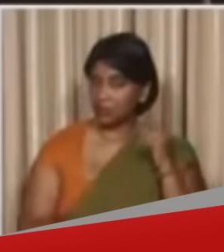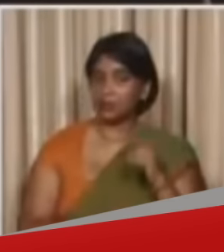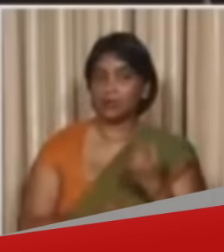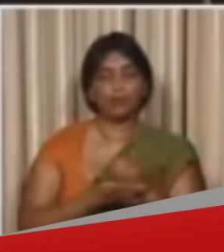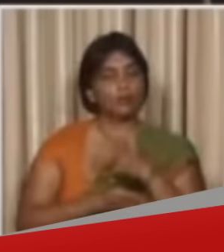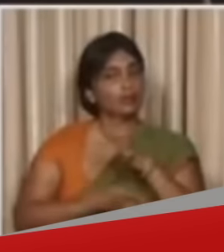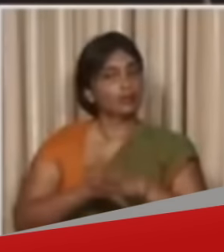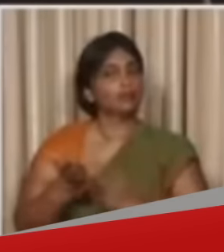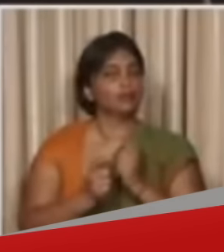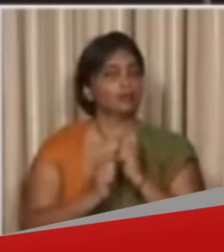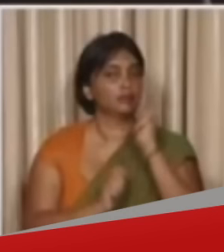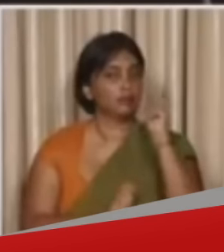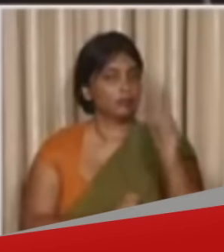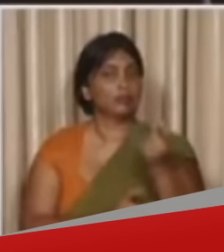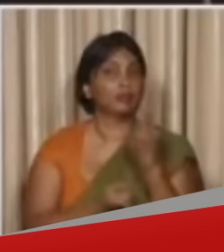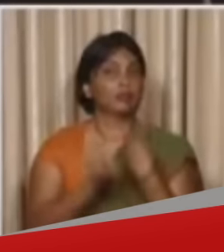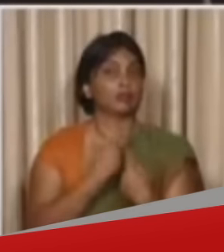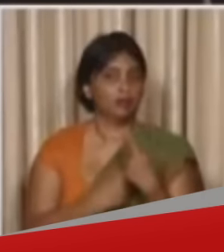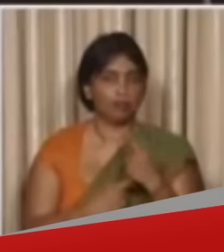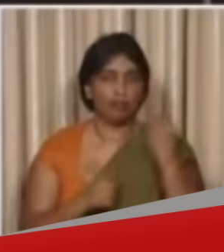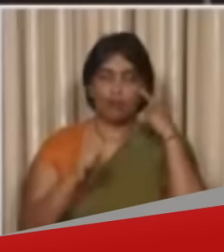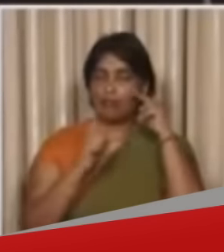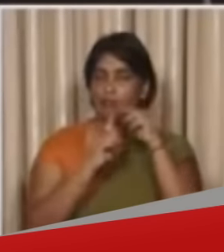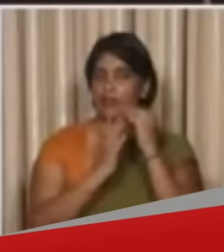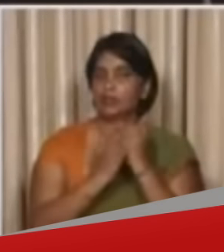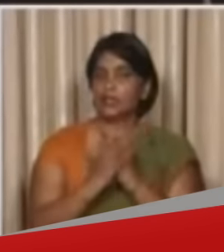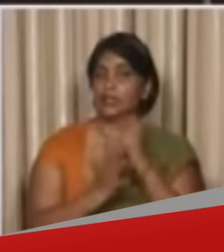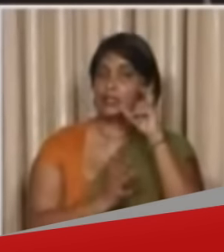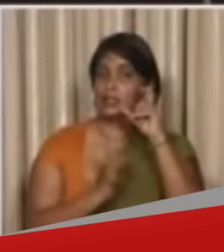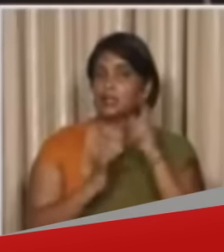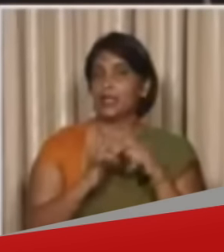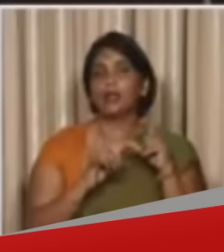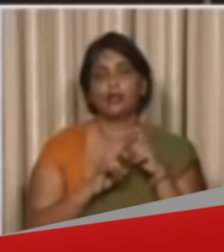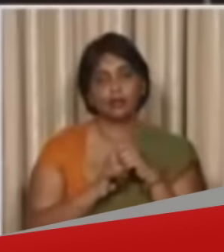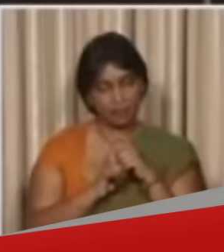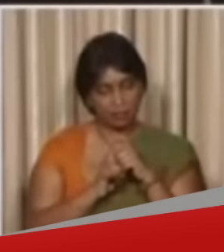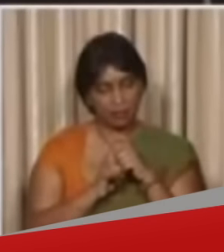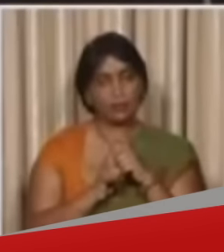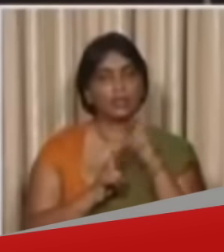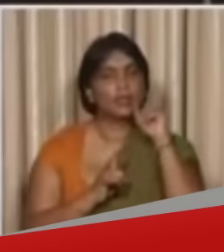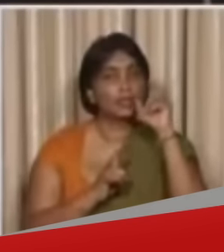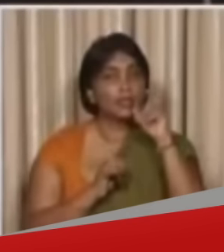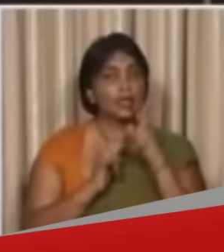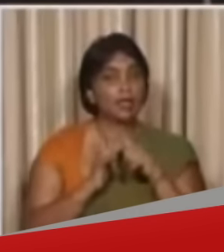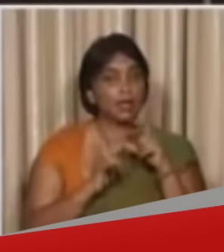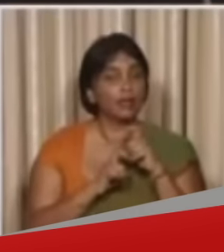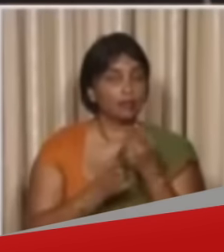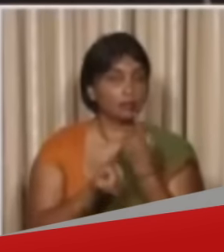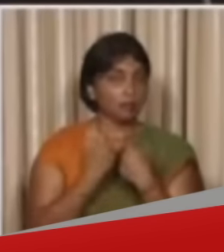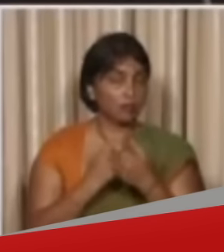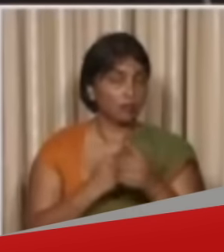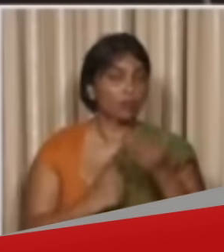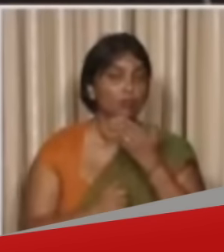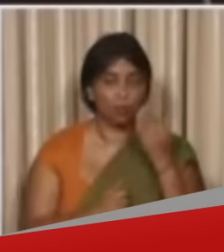ලිඛිතව එව්වා විමර්ශන කරන්න කියලා කාරණා කිහිපයක් CID එකට. සාමාන්‍යයෙන් CID එකට විමර්ශනය කරන්න පුළුවන්